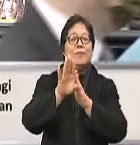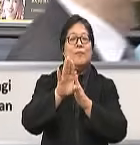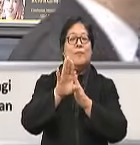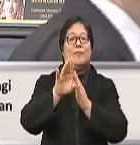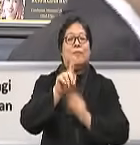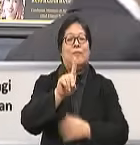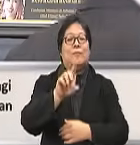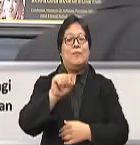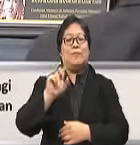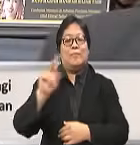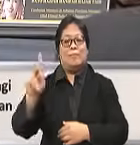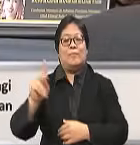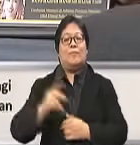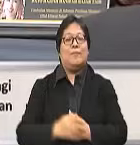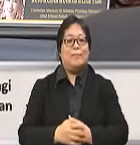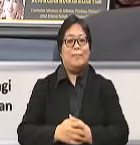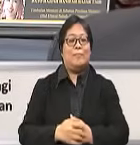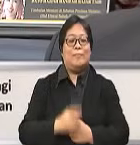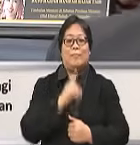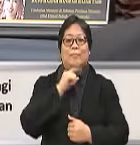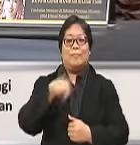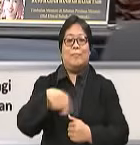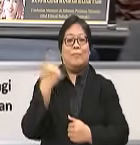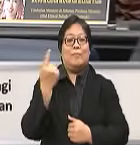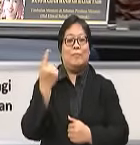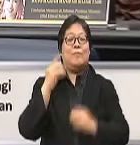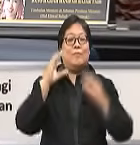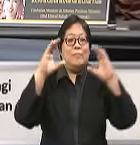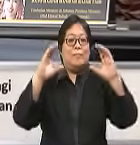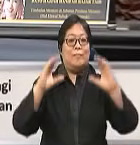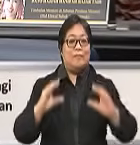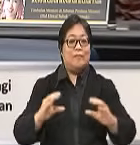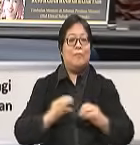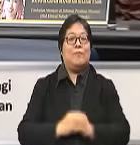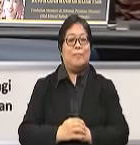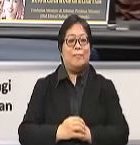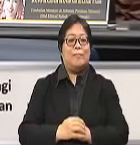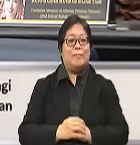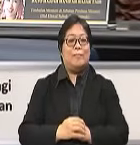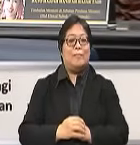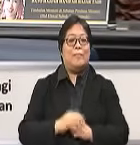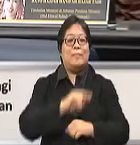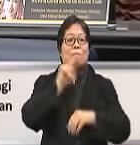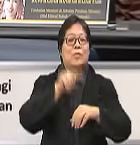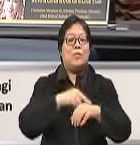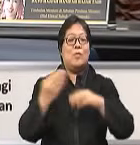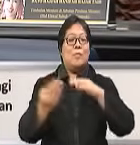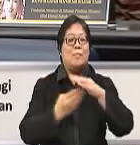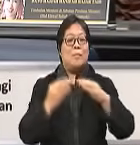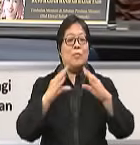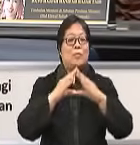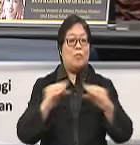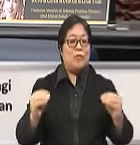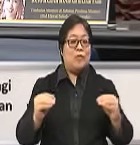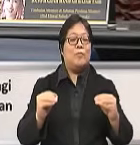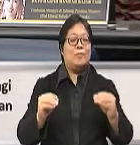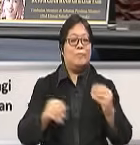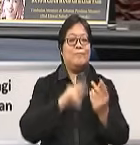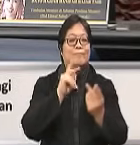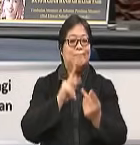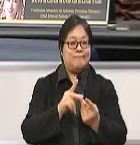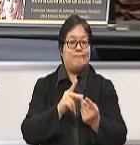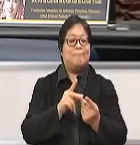di SG yang merupakan salah satu pendekatan ne'ebe solution atau Gresik keberkesan